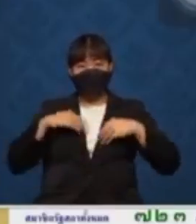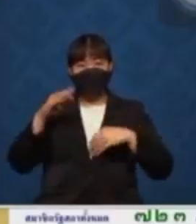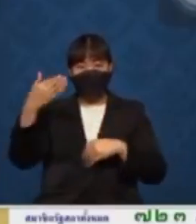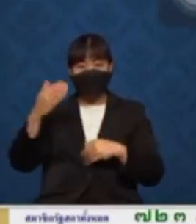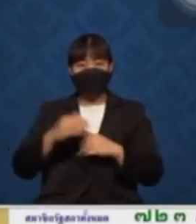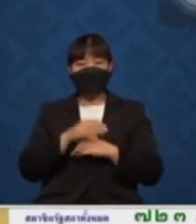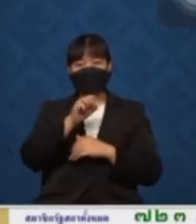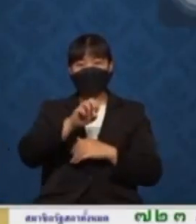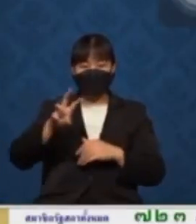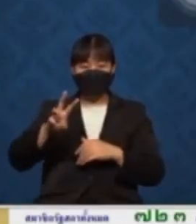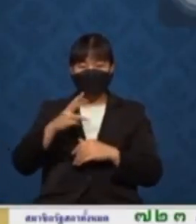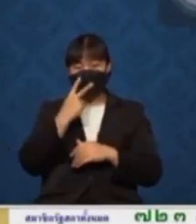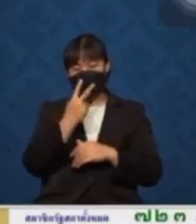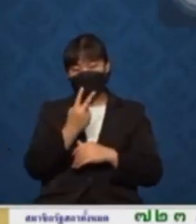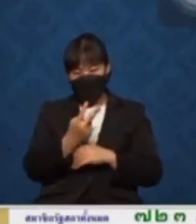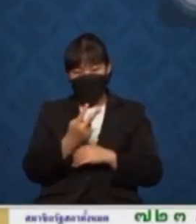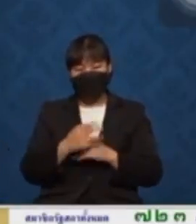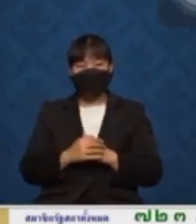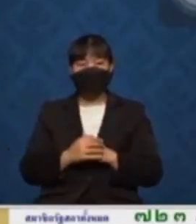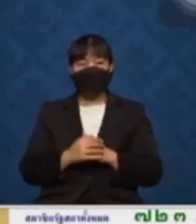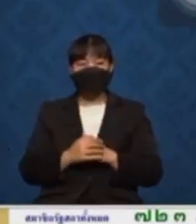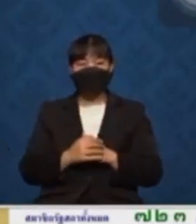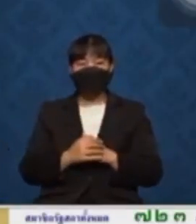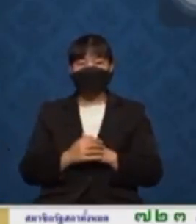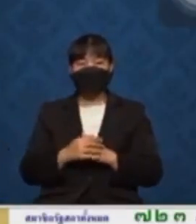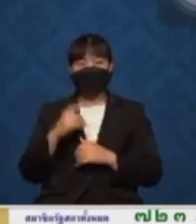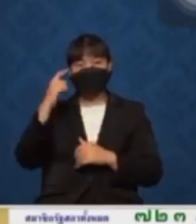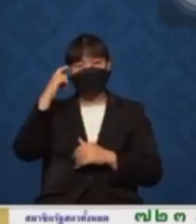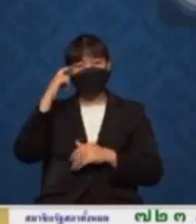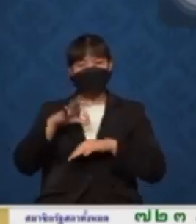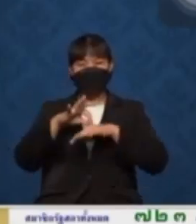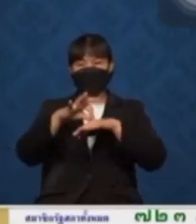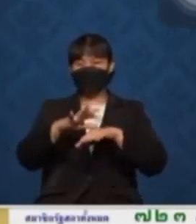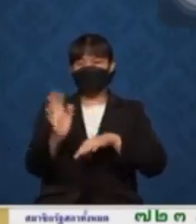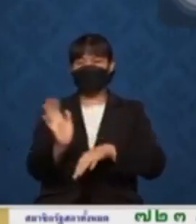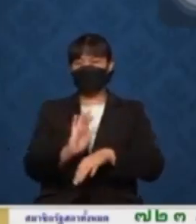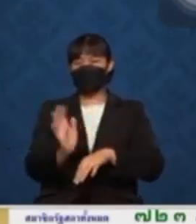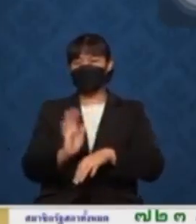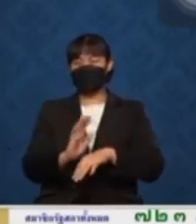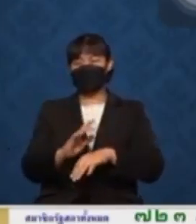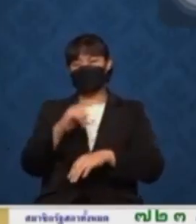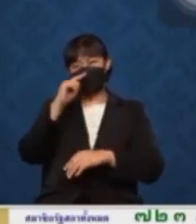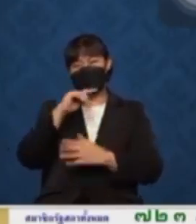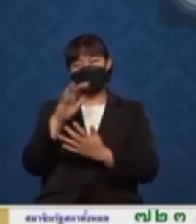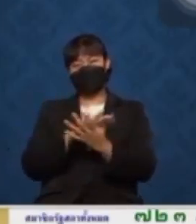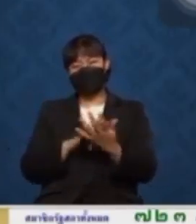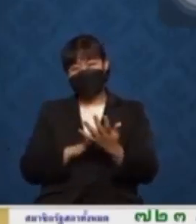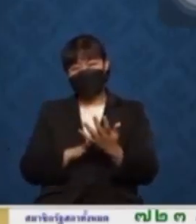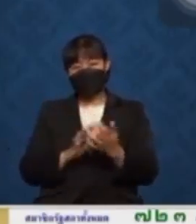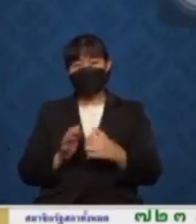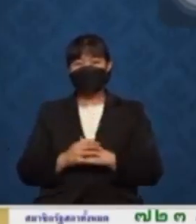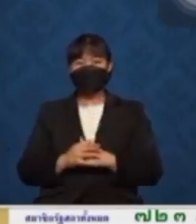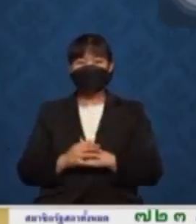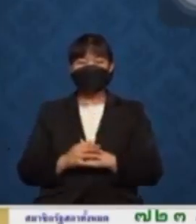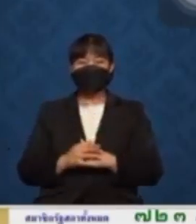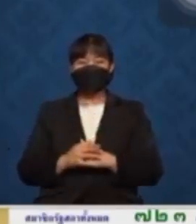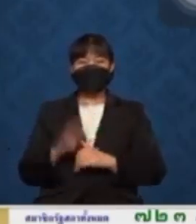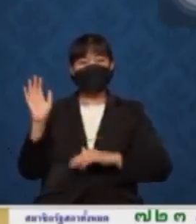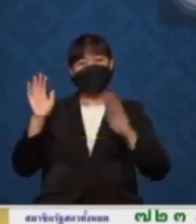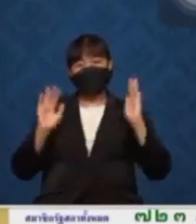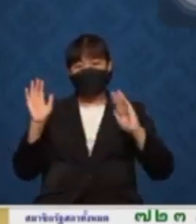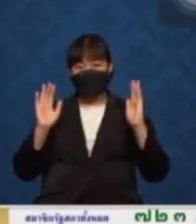ภาที่มีโครงสร้างอำนาจและที่มาแบบนี้ไม่ควรจะมีที่ยืนอยู่ในระบอบในประเทศที่อ้างว่าปกครองด้วยระบอบประชาธิปไต